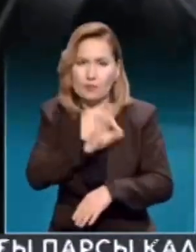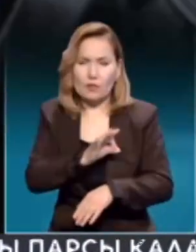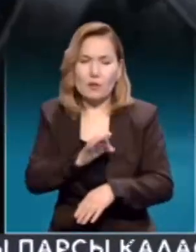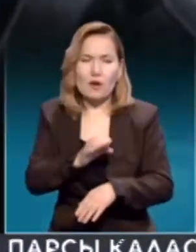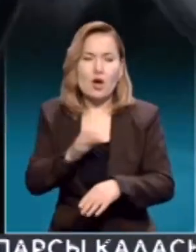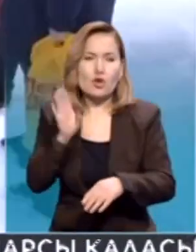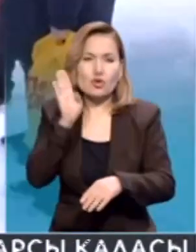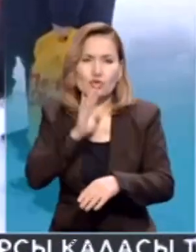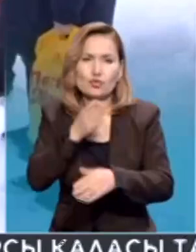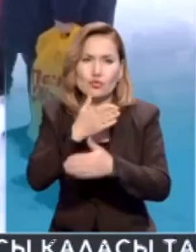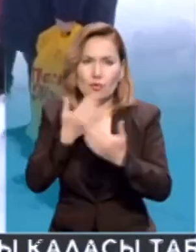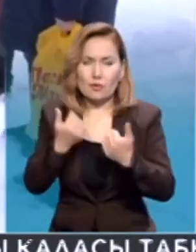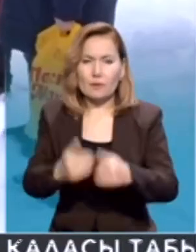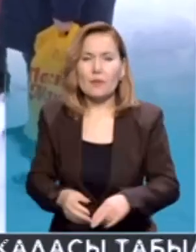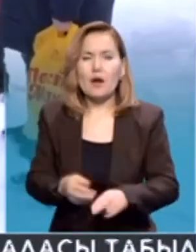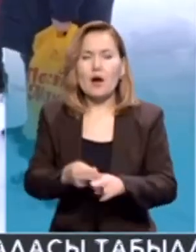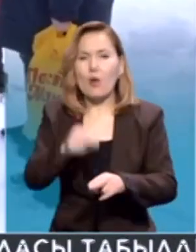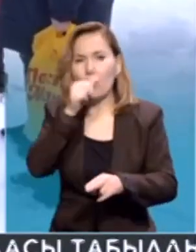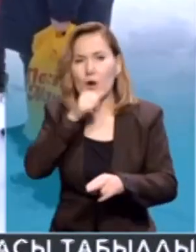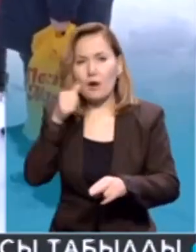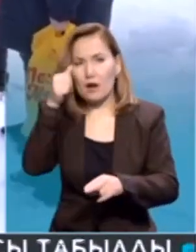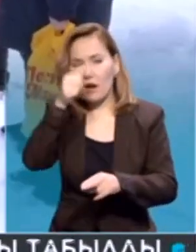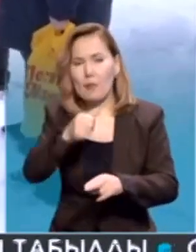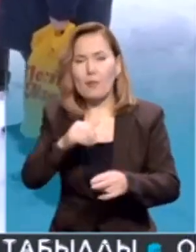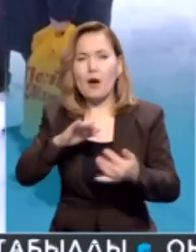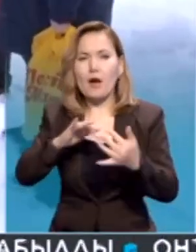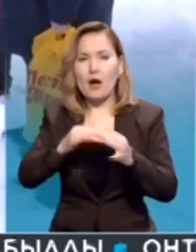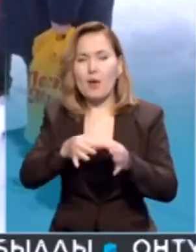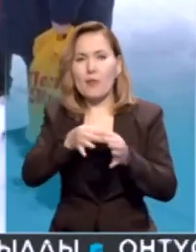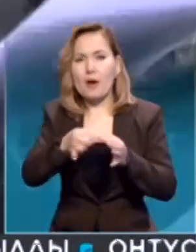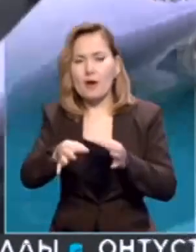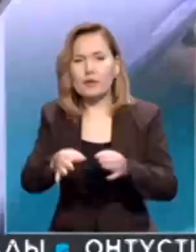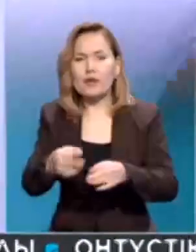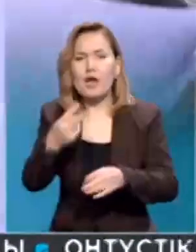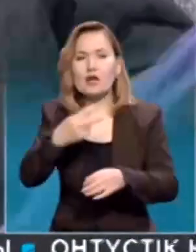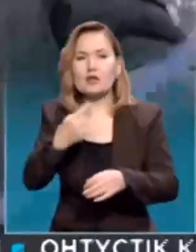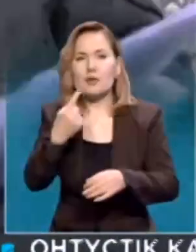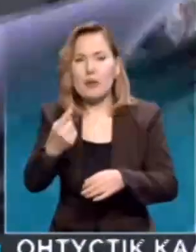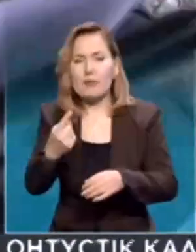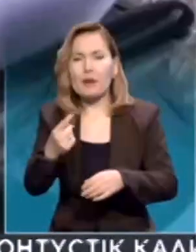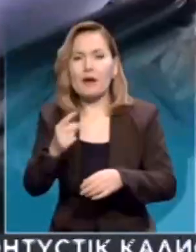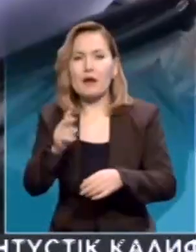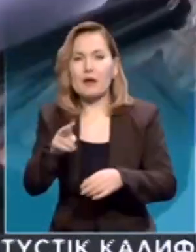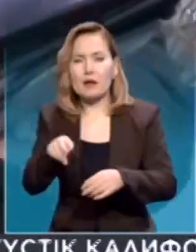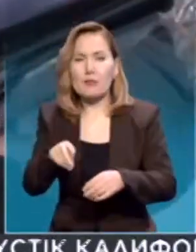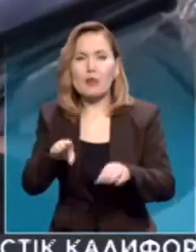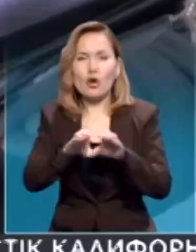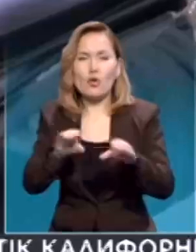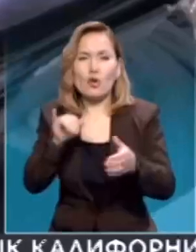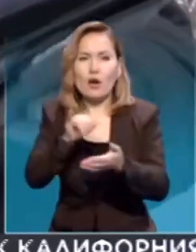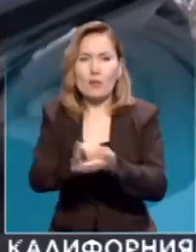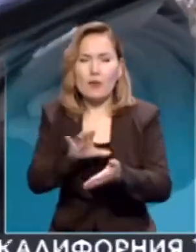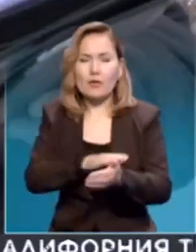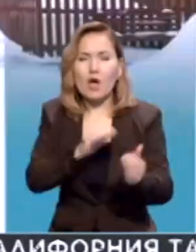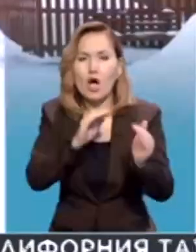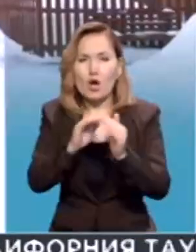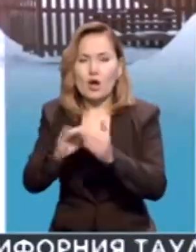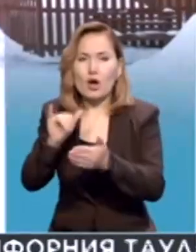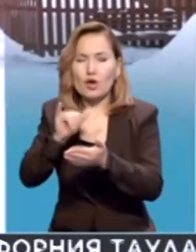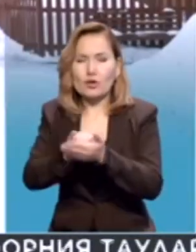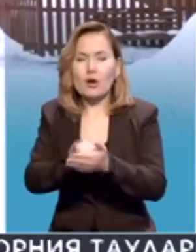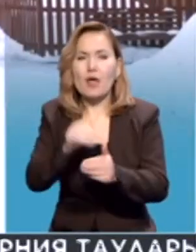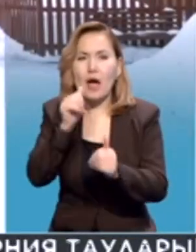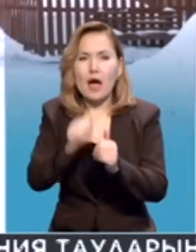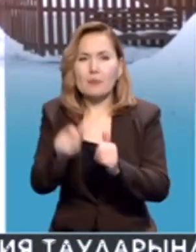Мінекей, көрдіңіздер ме? Былтыр елді мекенге аудан орталығынан 21 шақырым құбыр тартылған. Суды үйге кіргізу үшін тұрғындар 100